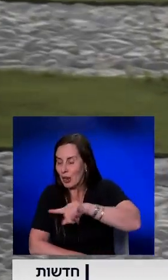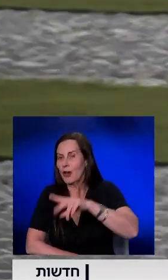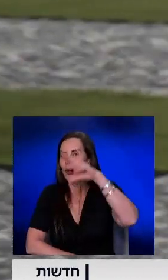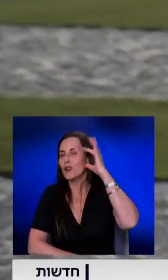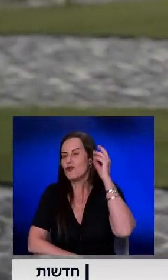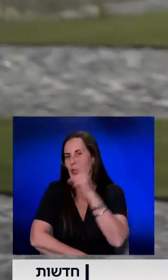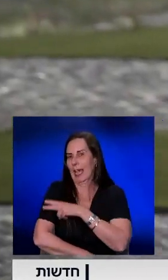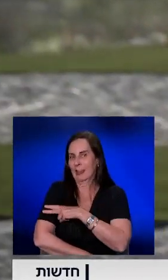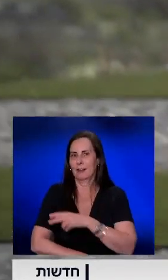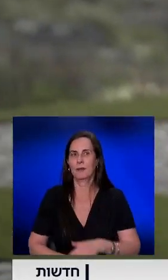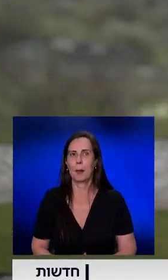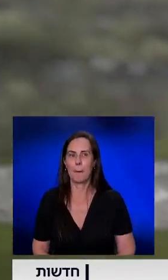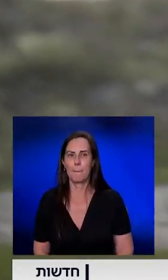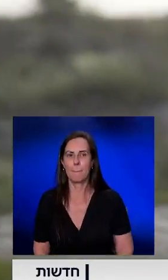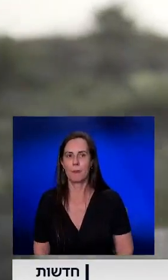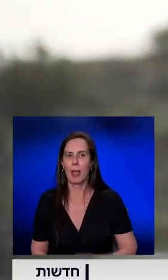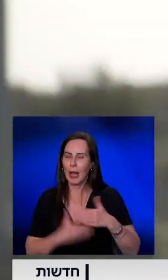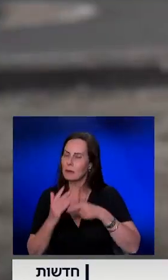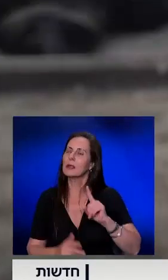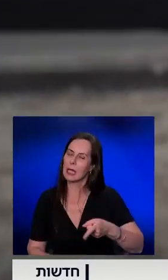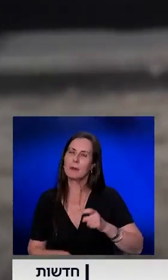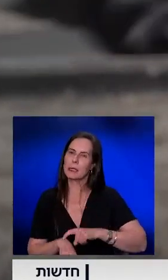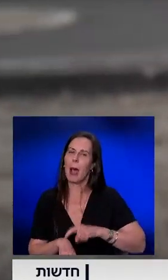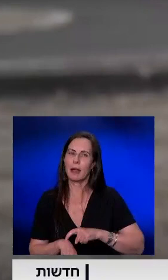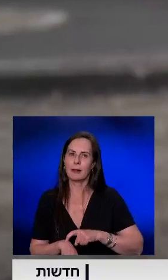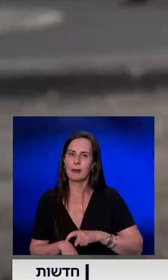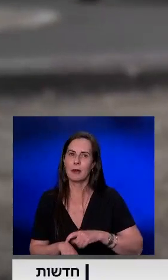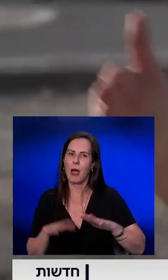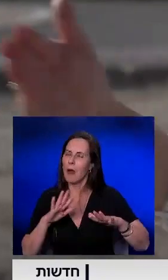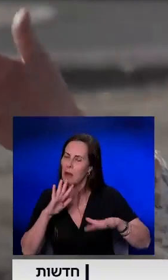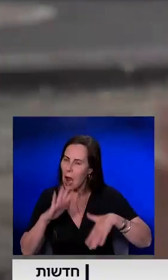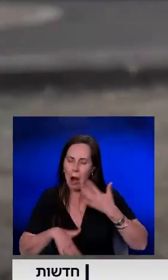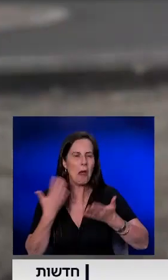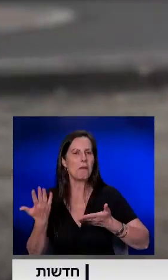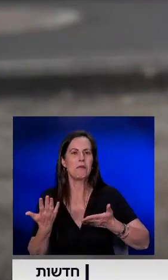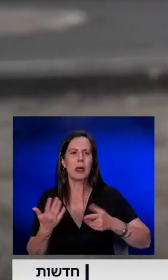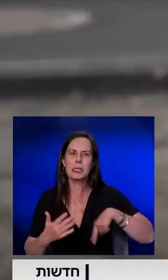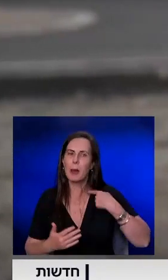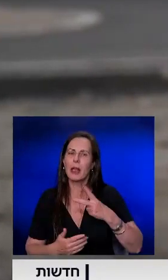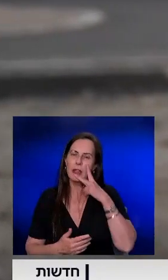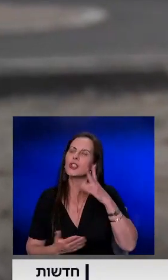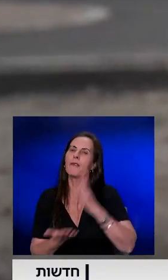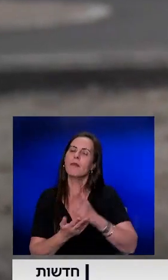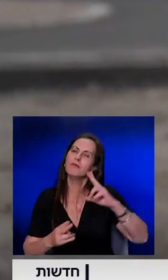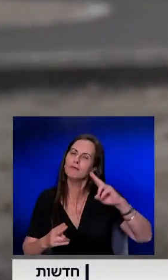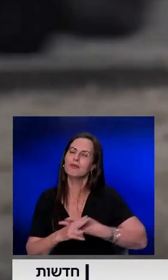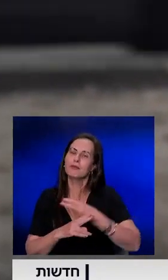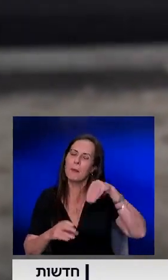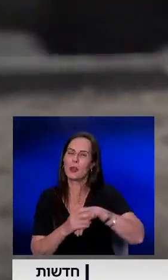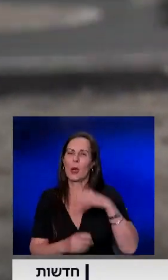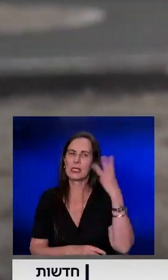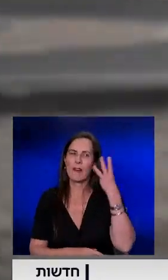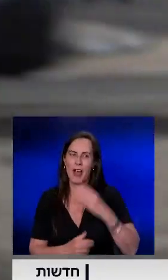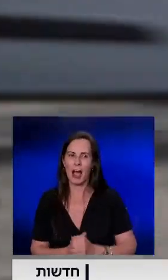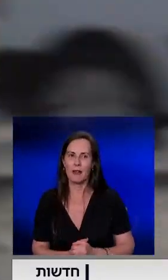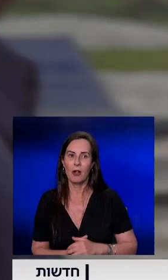רט. התהליכים האלה צריכים את הזמן שלהם, ואחרי כמה זמן אנחנו נראה שזה שגור בשפה. זאת אומרת